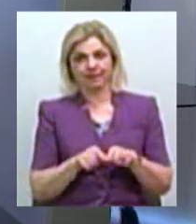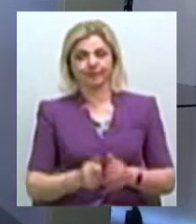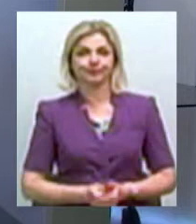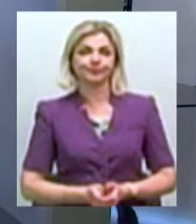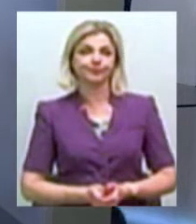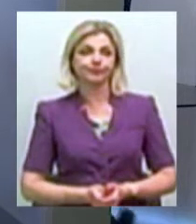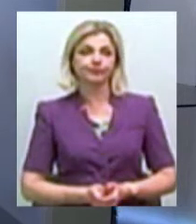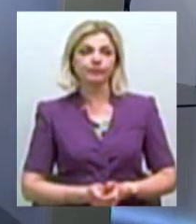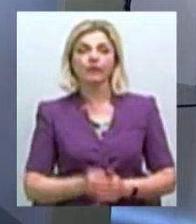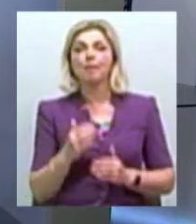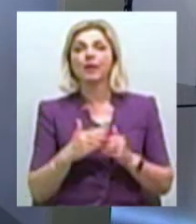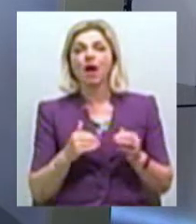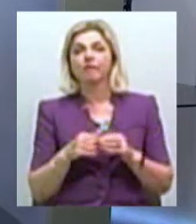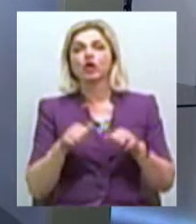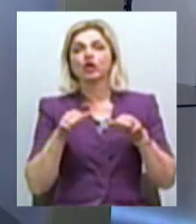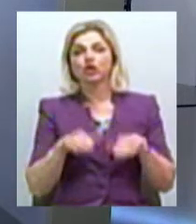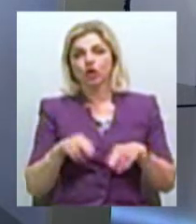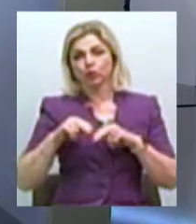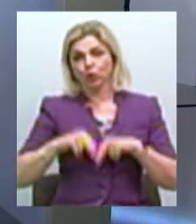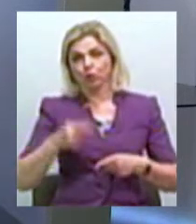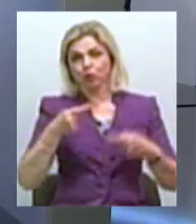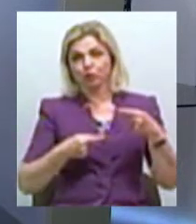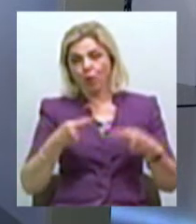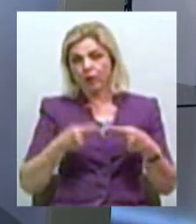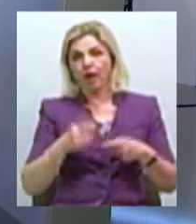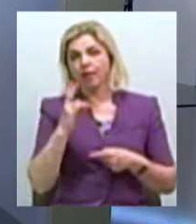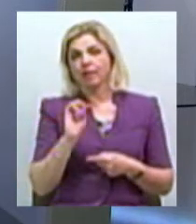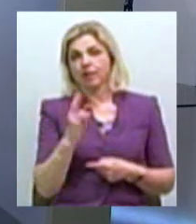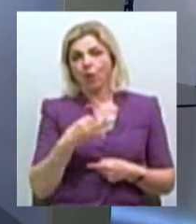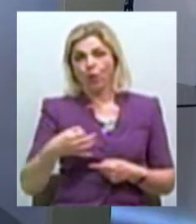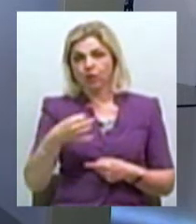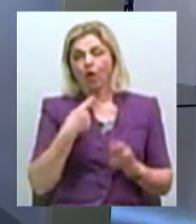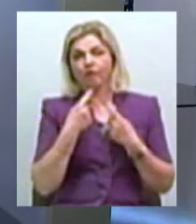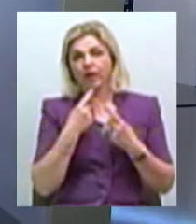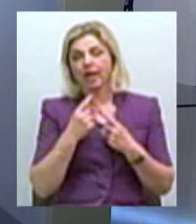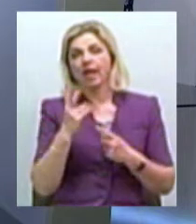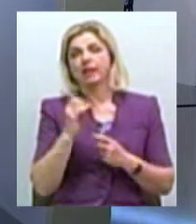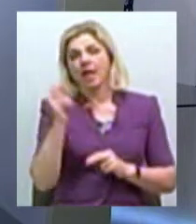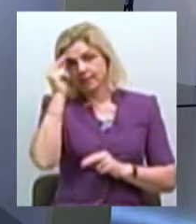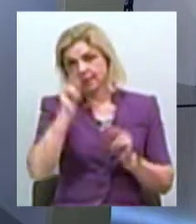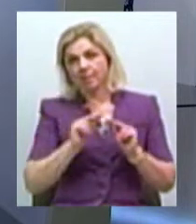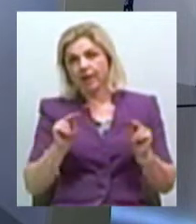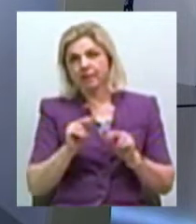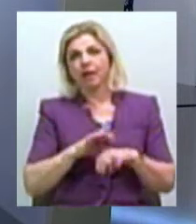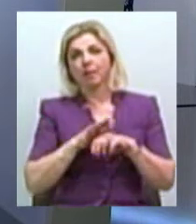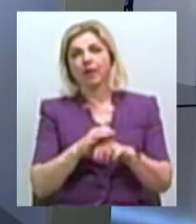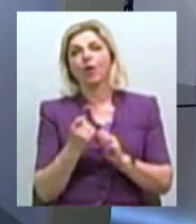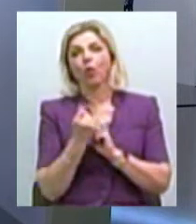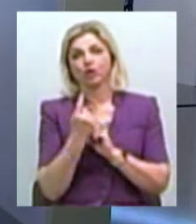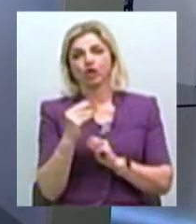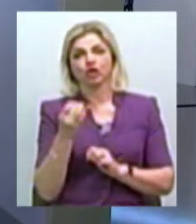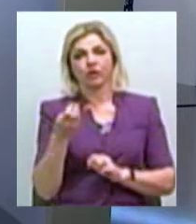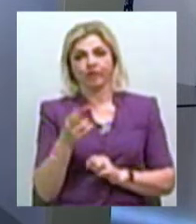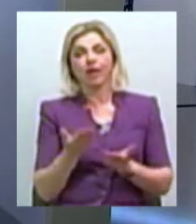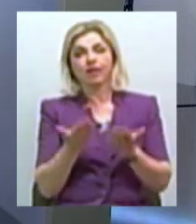практику розв'язання трудових спорів на Миколаївщині говорили учасники нарадо-семінару, яка відбулась 11 червня.